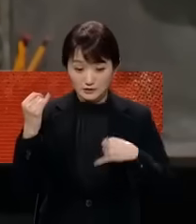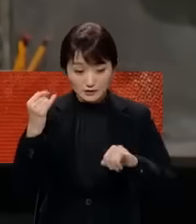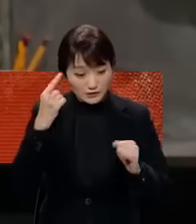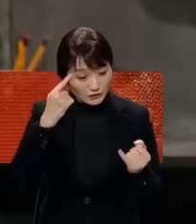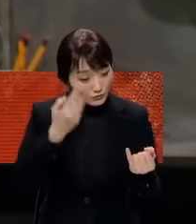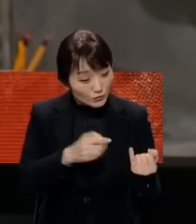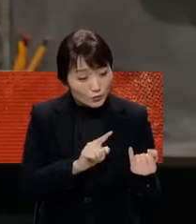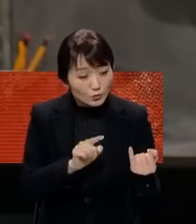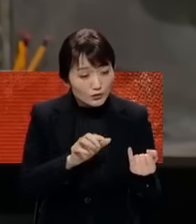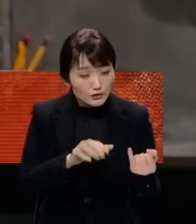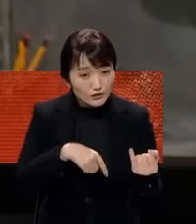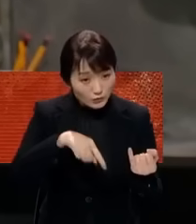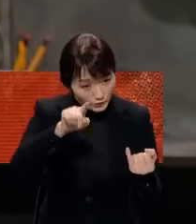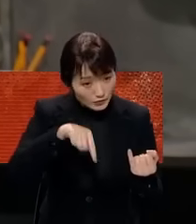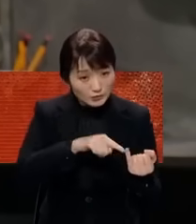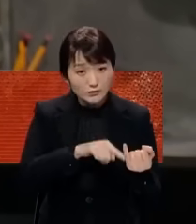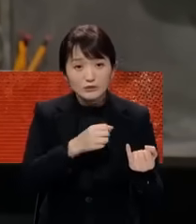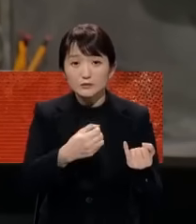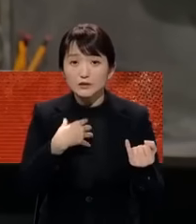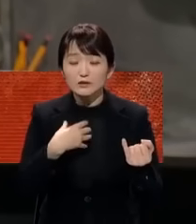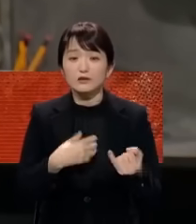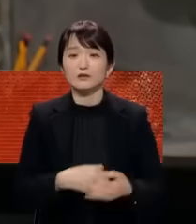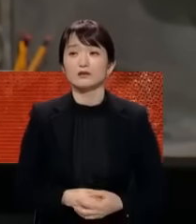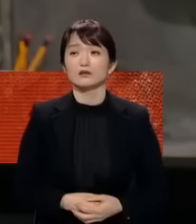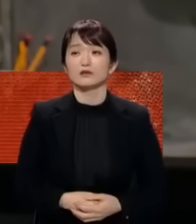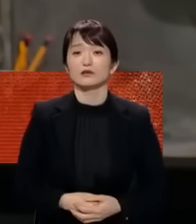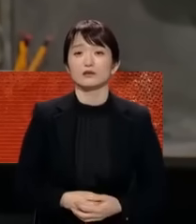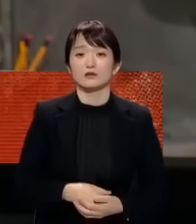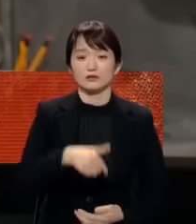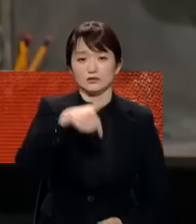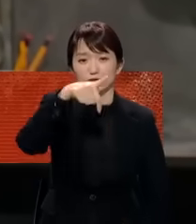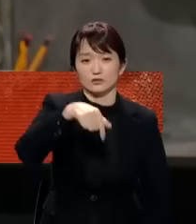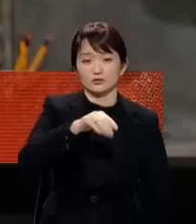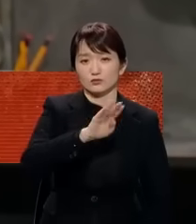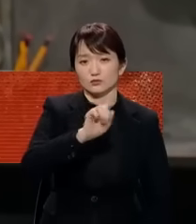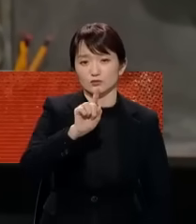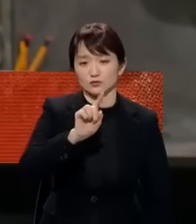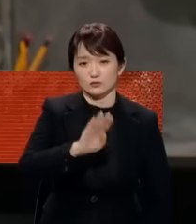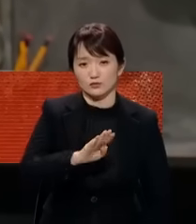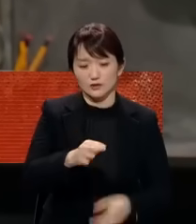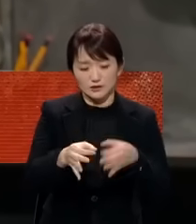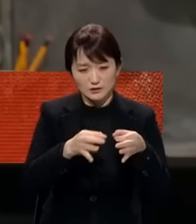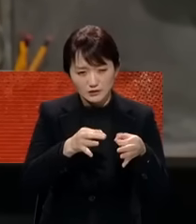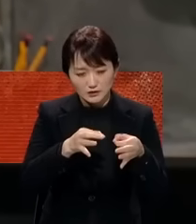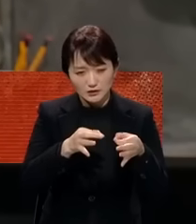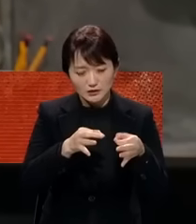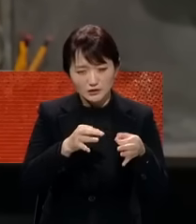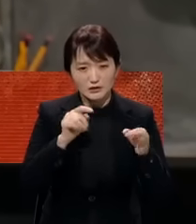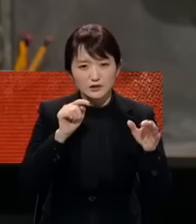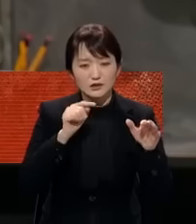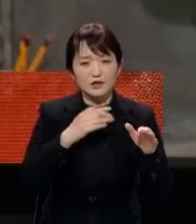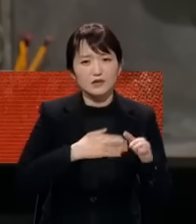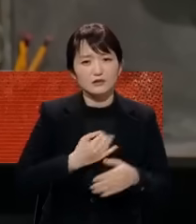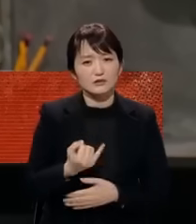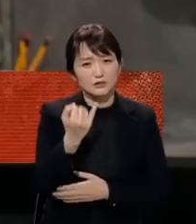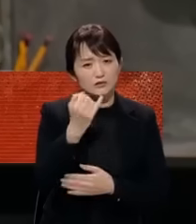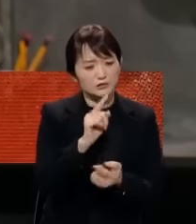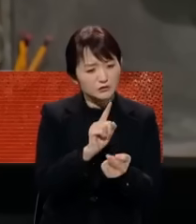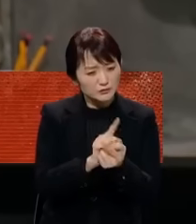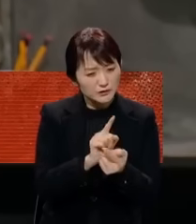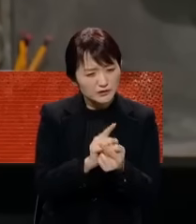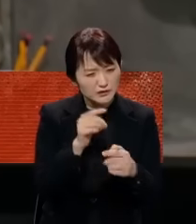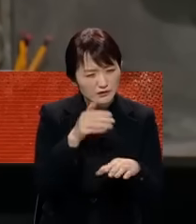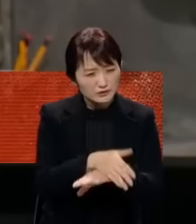어디 갔다 왔느냐 물어보니까 딸이 어떤 얘기 했냐면 국밥집에서 아는 언니를 만나가 좀 늦었다 이런 식으로 얘기를 하는데 뭔가